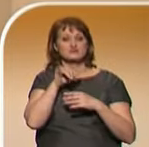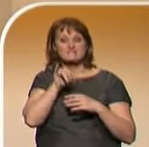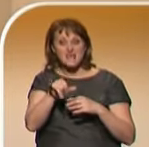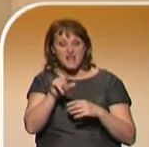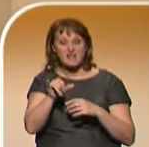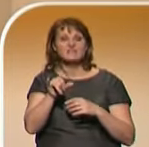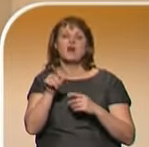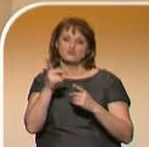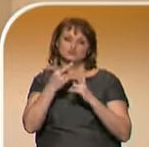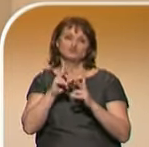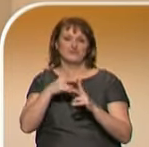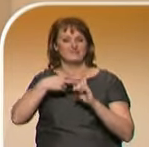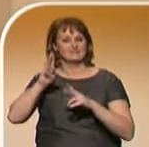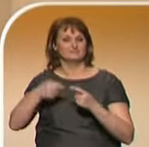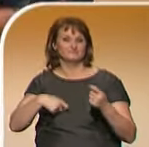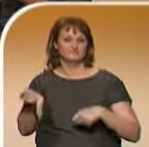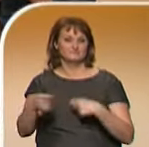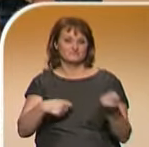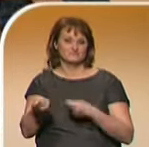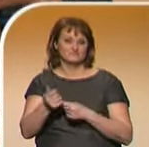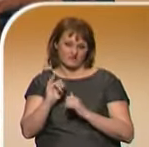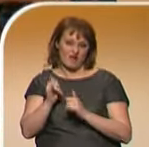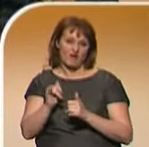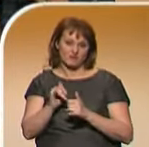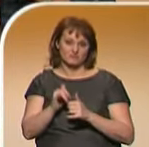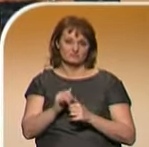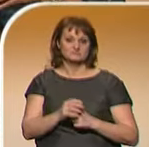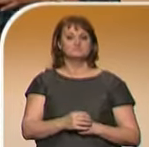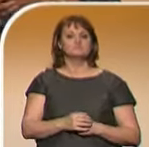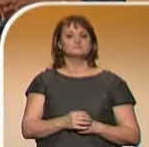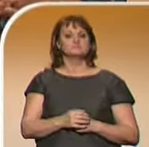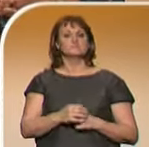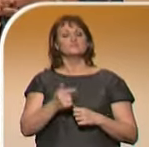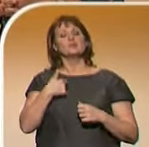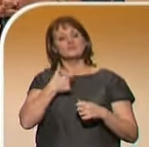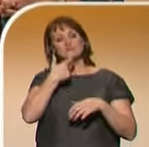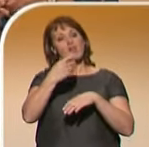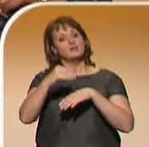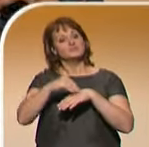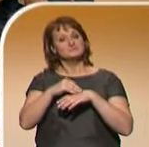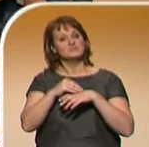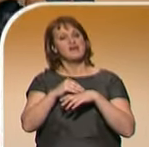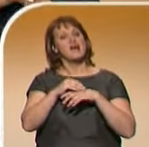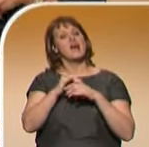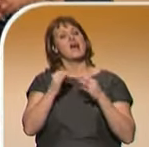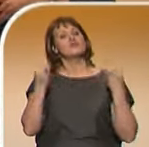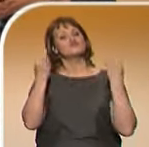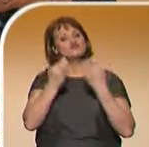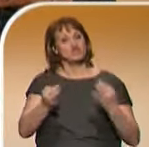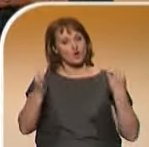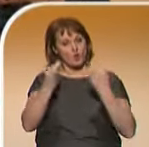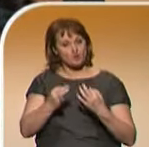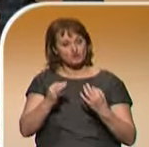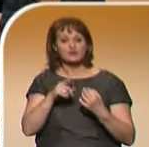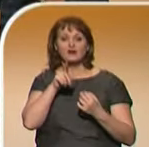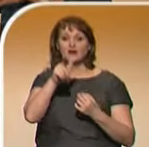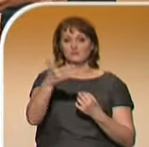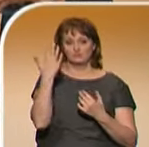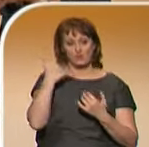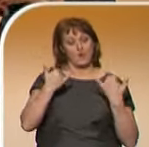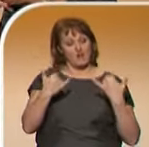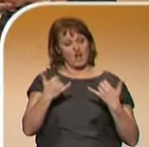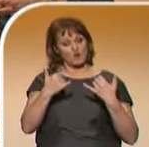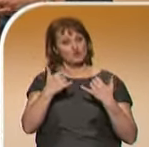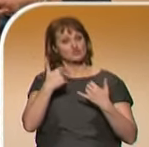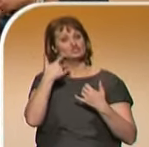může být o něco dražší. Já bych ještě zmínila jedno takové důležité výročí, které se týká vaší kliniky. Vy jste letos slavili 30